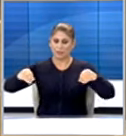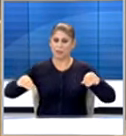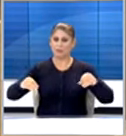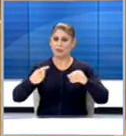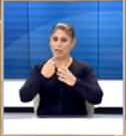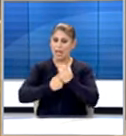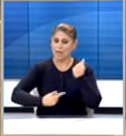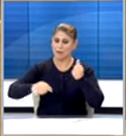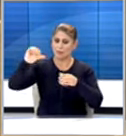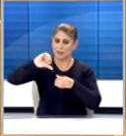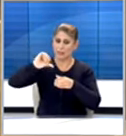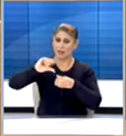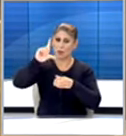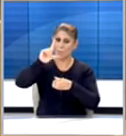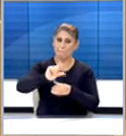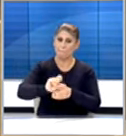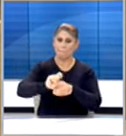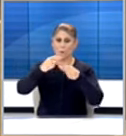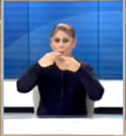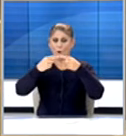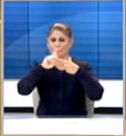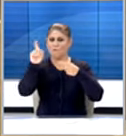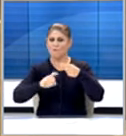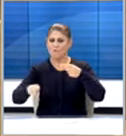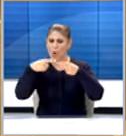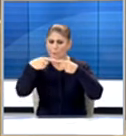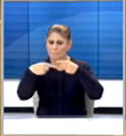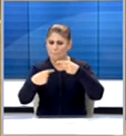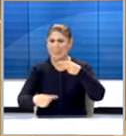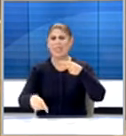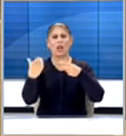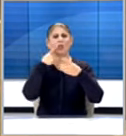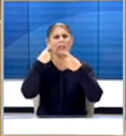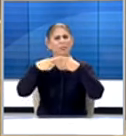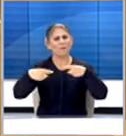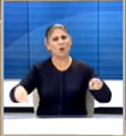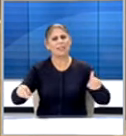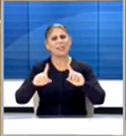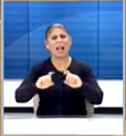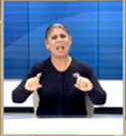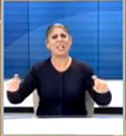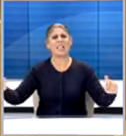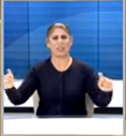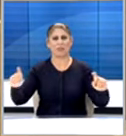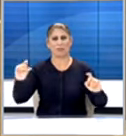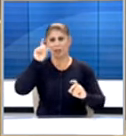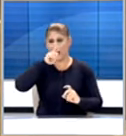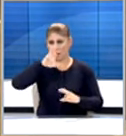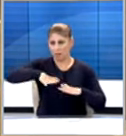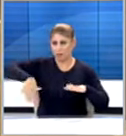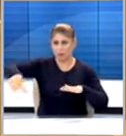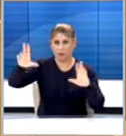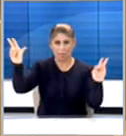λειψιδρία, στη μείωση της βιοποικιλότητας της Αττικής, που ήδη είναι προβληματική. Η ποιότητα